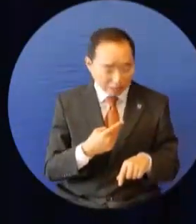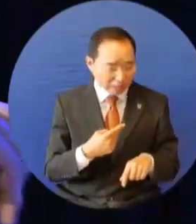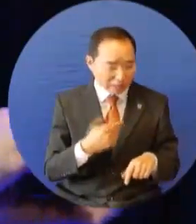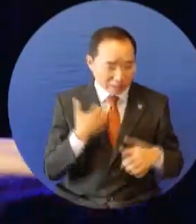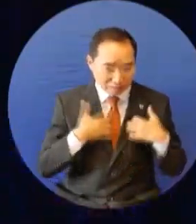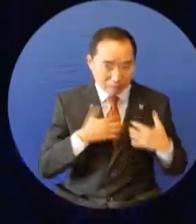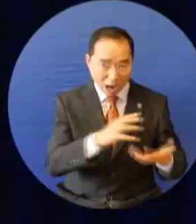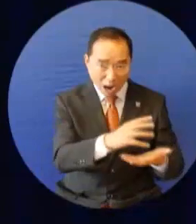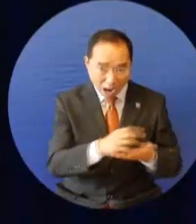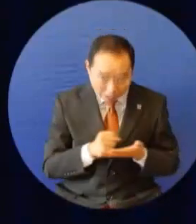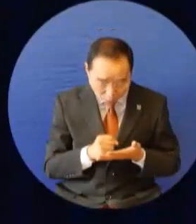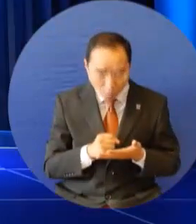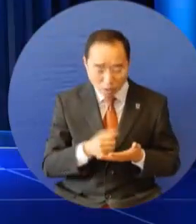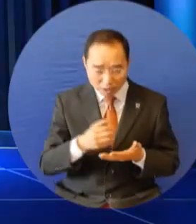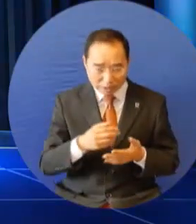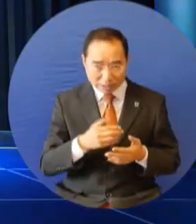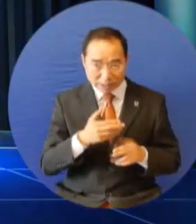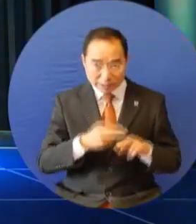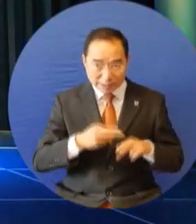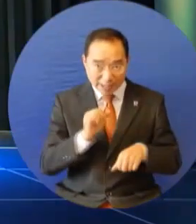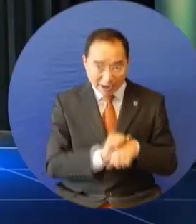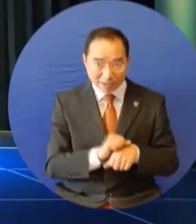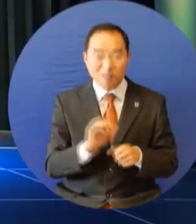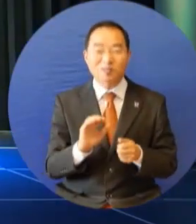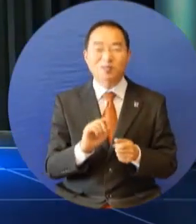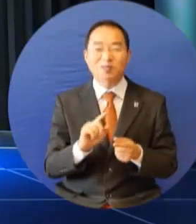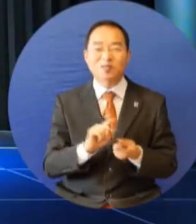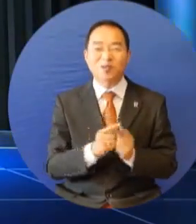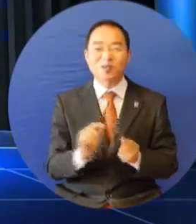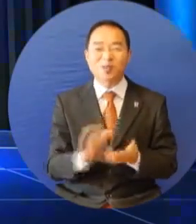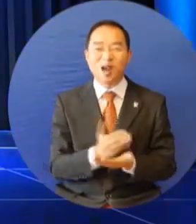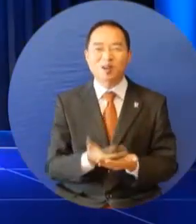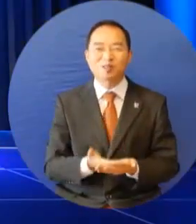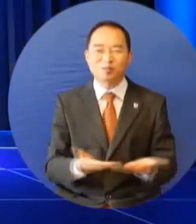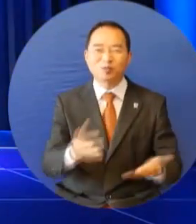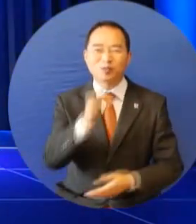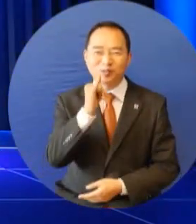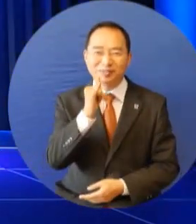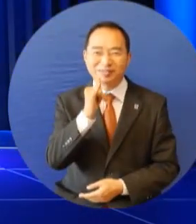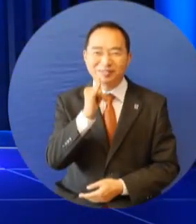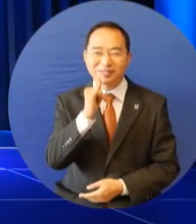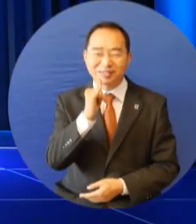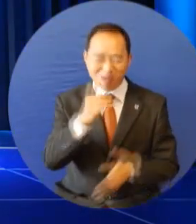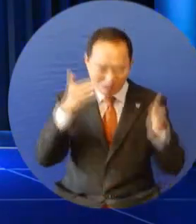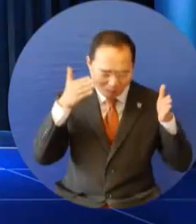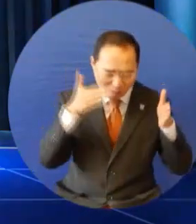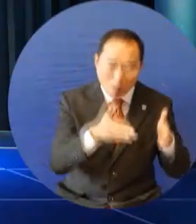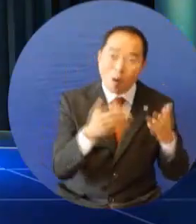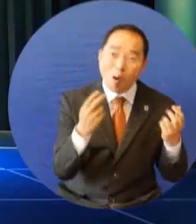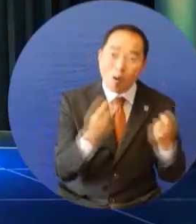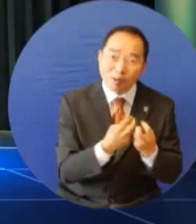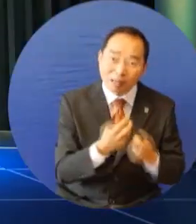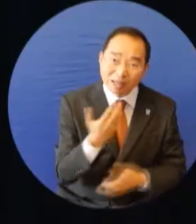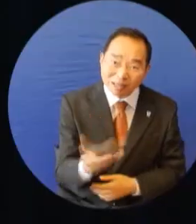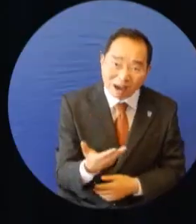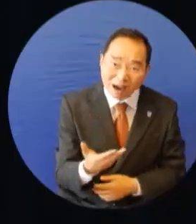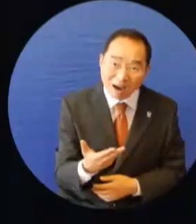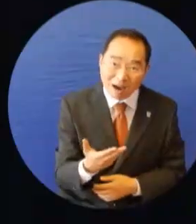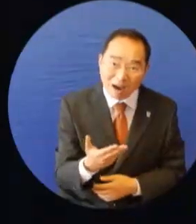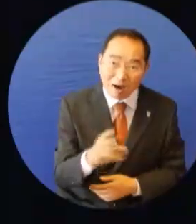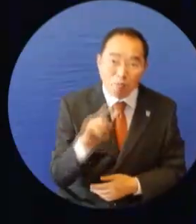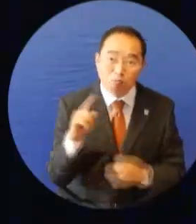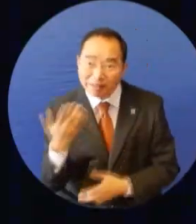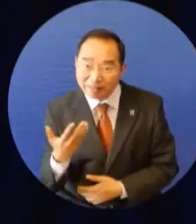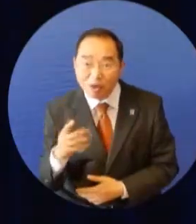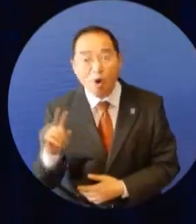또 그걸 나눌 수 있고 이 무한한 기회를 주는 몰입을 어떻게 하느냐, 자기가